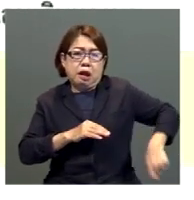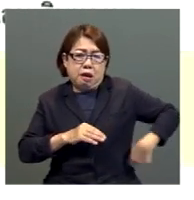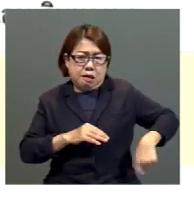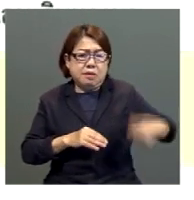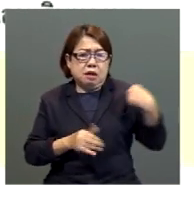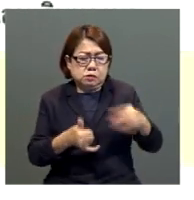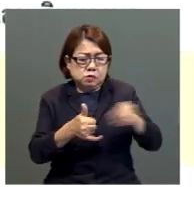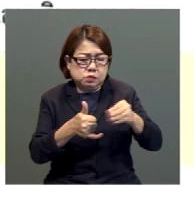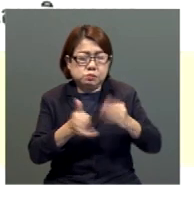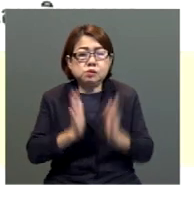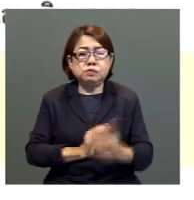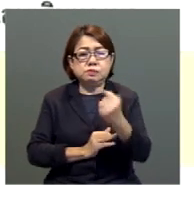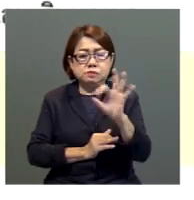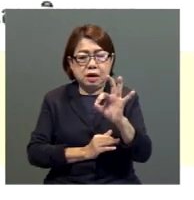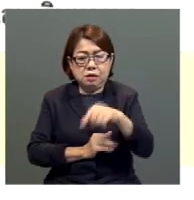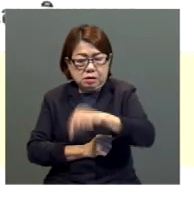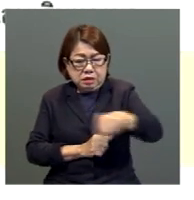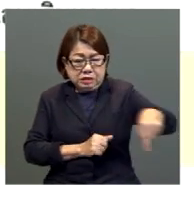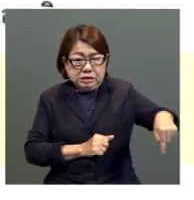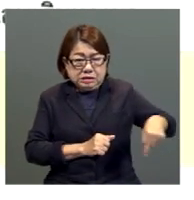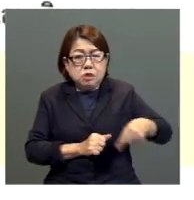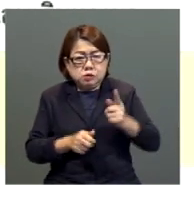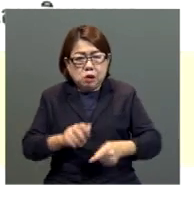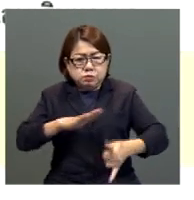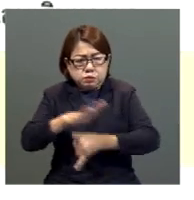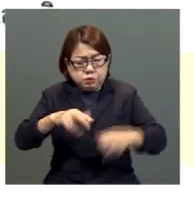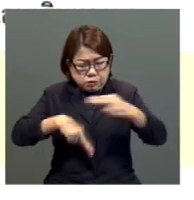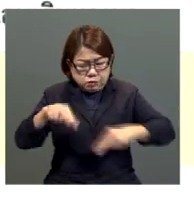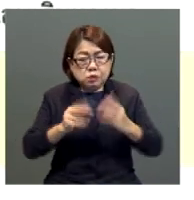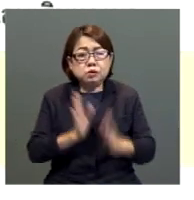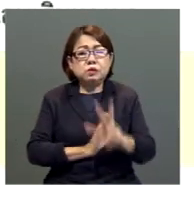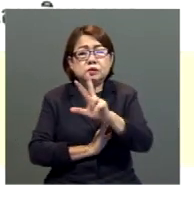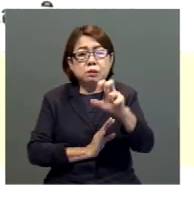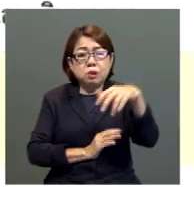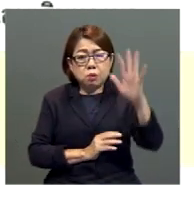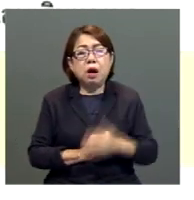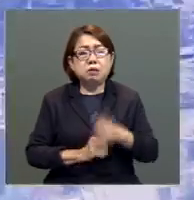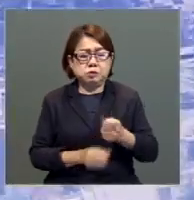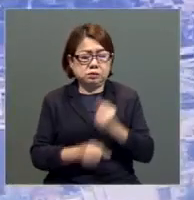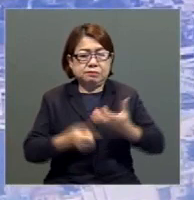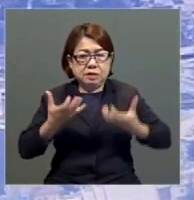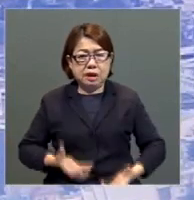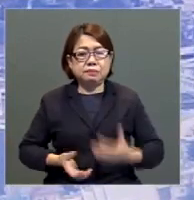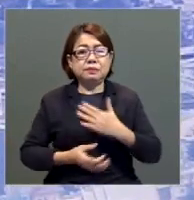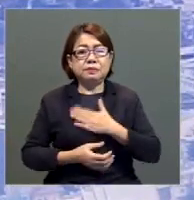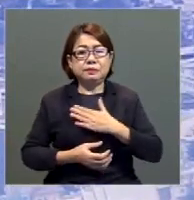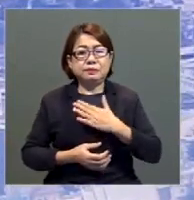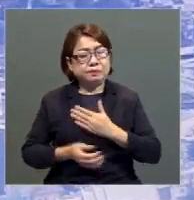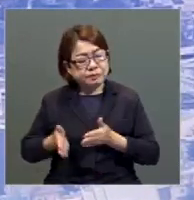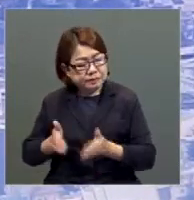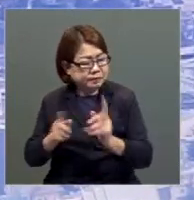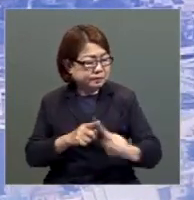นควอรันทีนไปทั้งหมด300กว่าคนนี่คือสิ่งที่เป็นภารกิจการหนักมากๆของทุกๆ